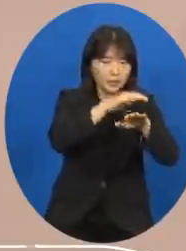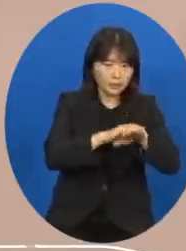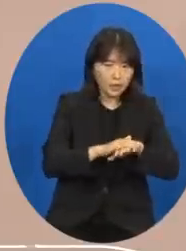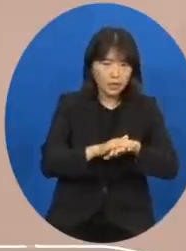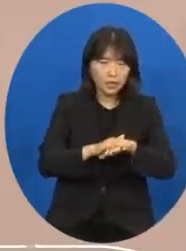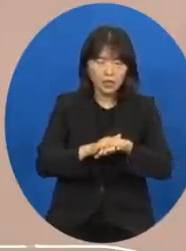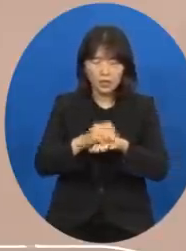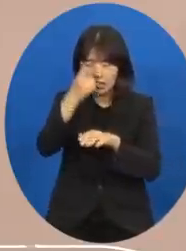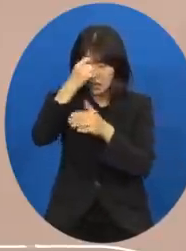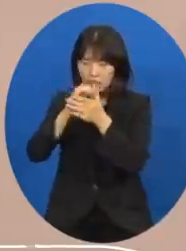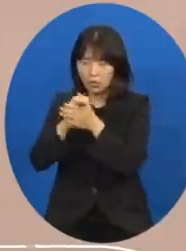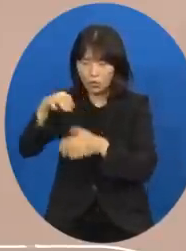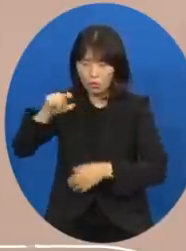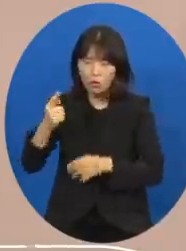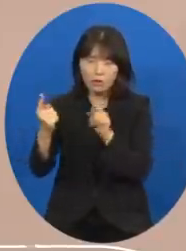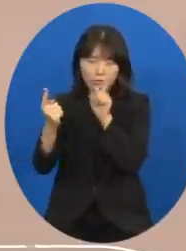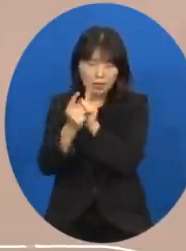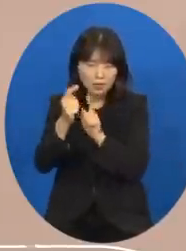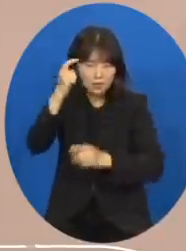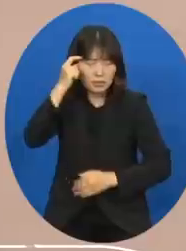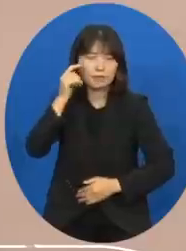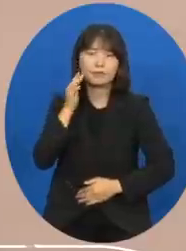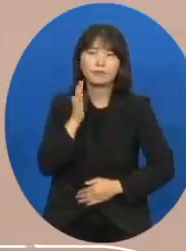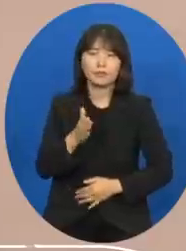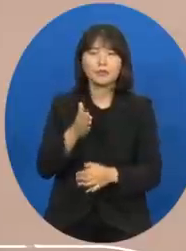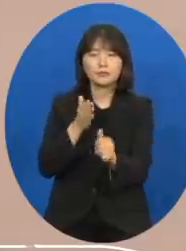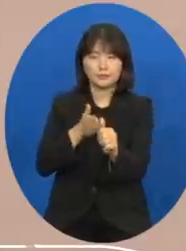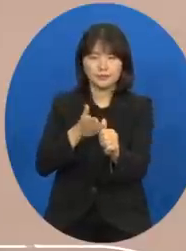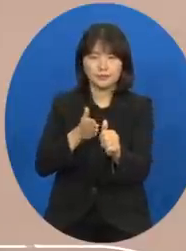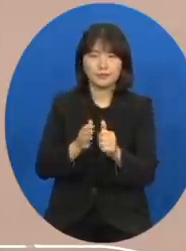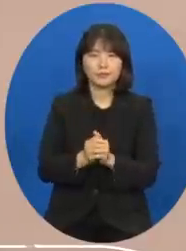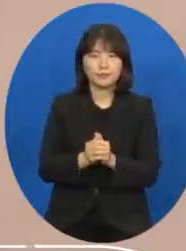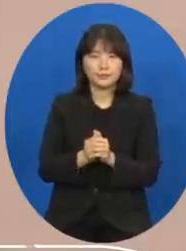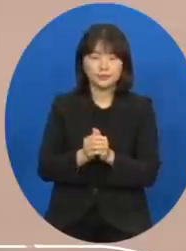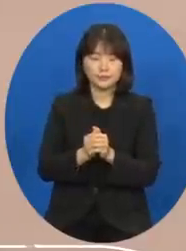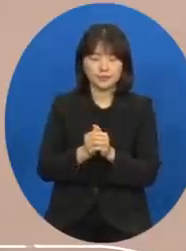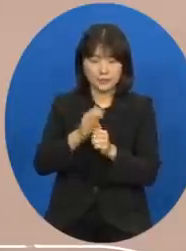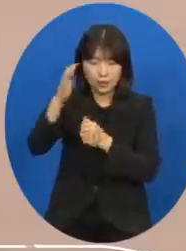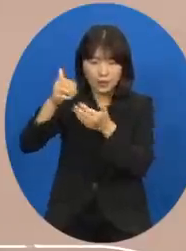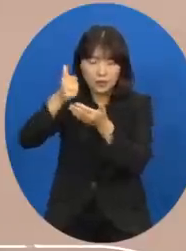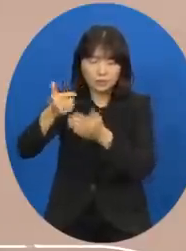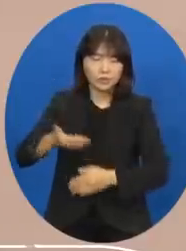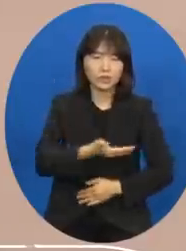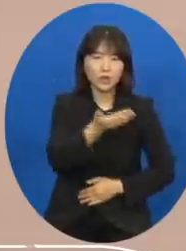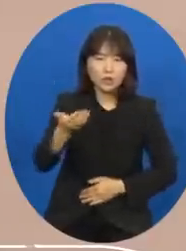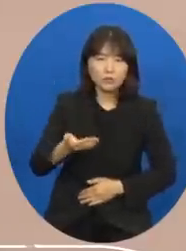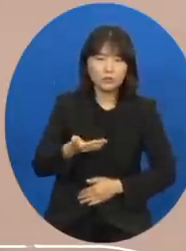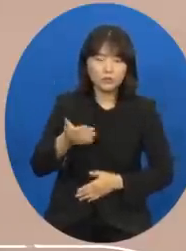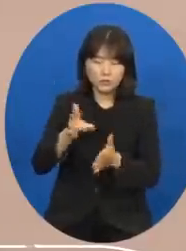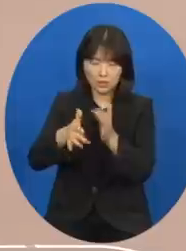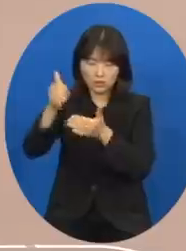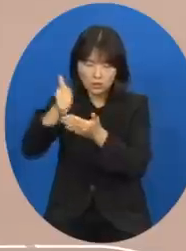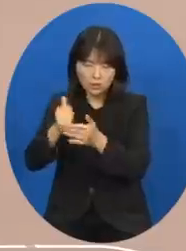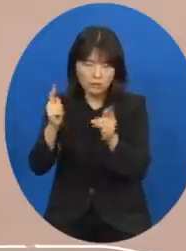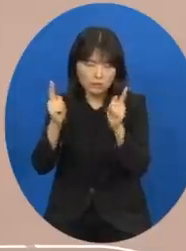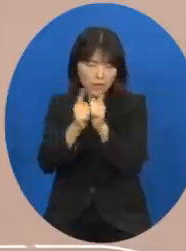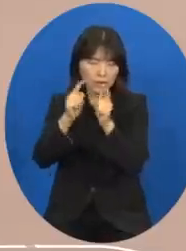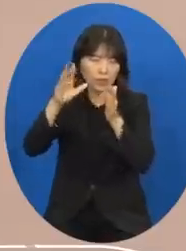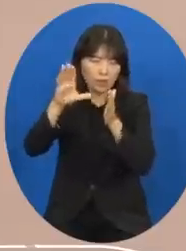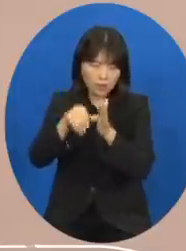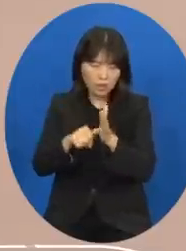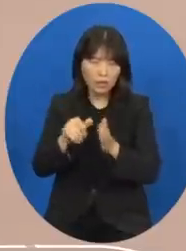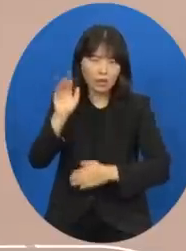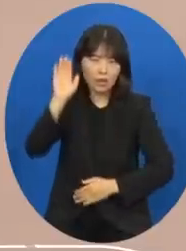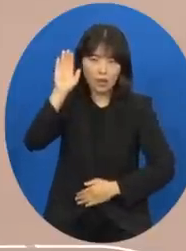기도원에서 만난다고 생각하지 마시기 바랍니다. 하나님이 여러분을 예수님이 만날 어떤 때를